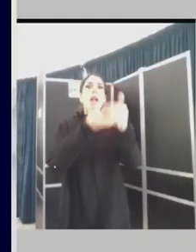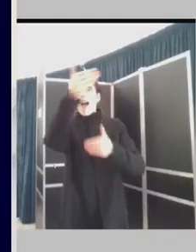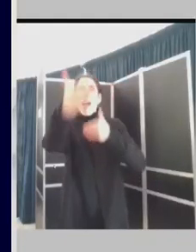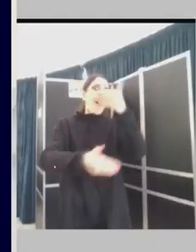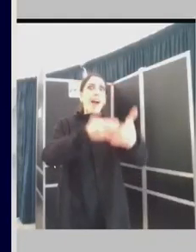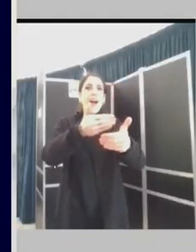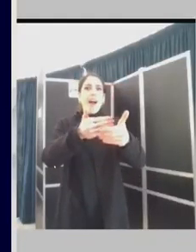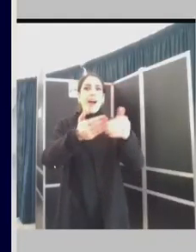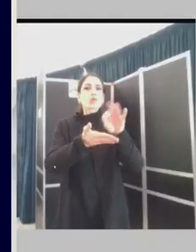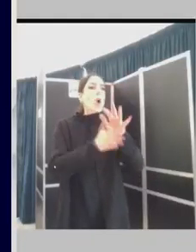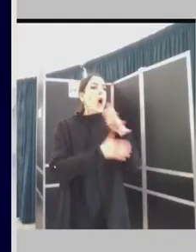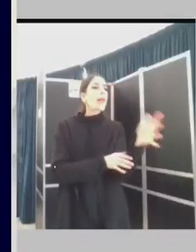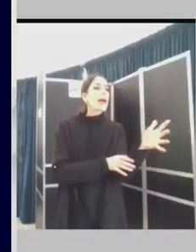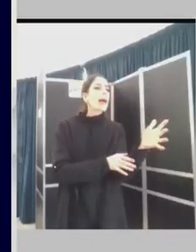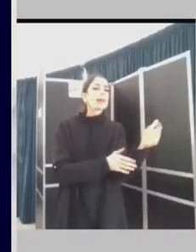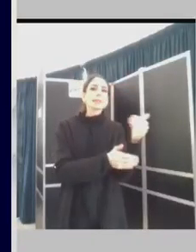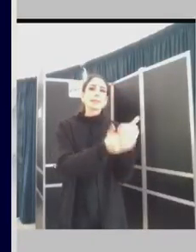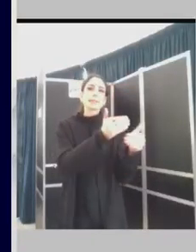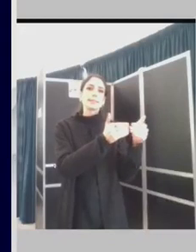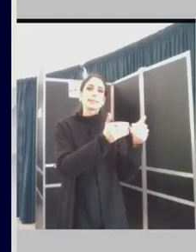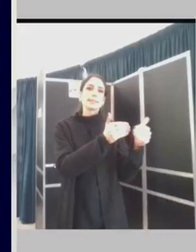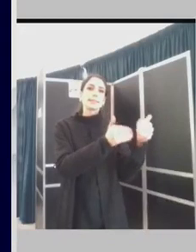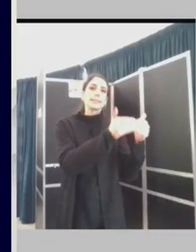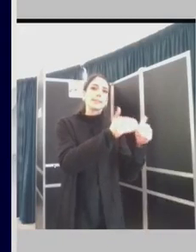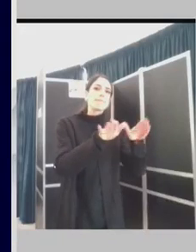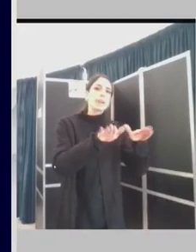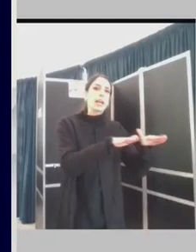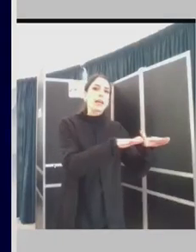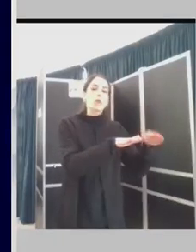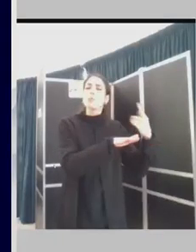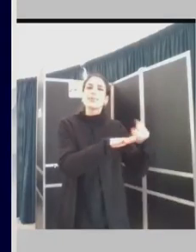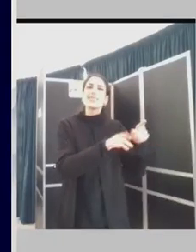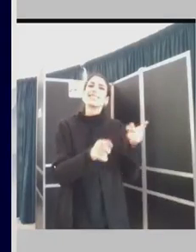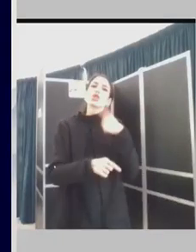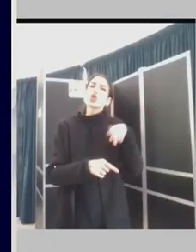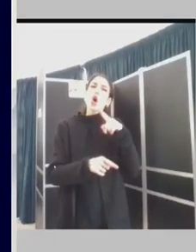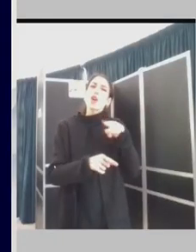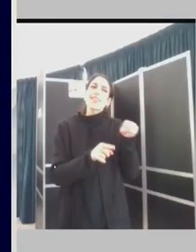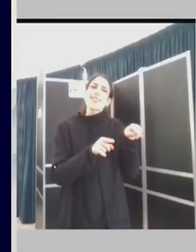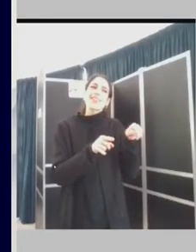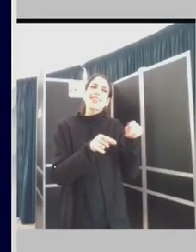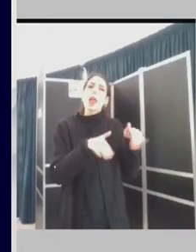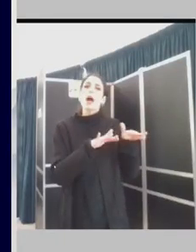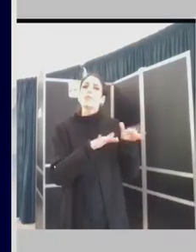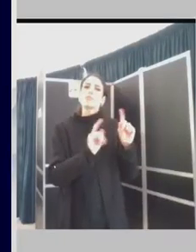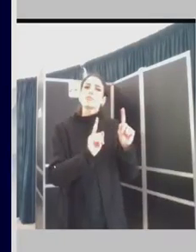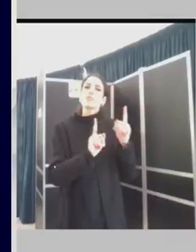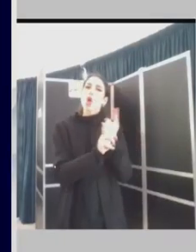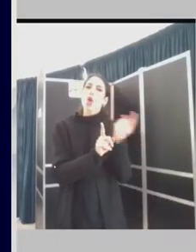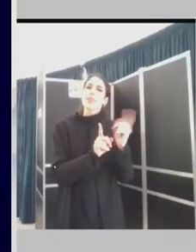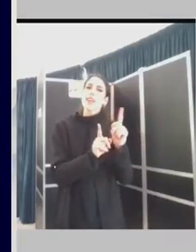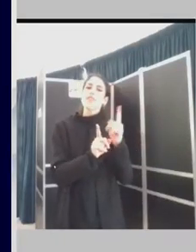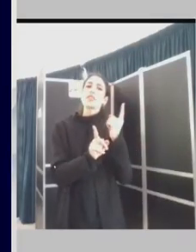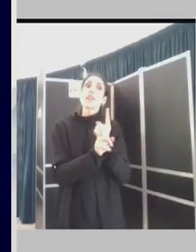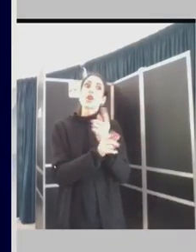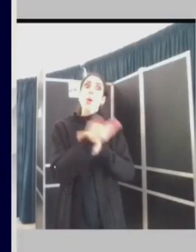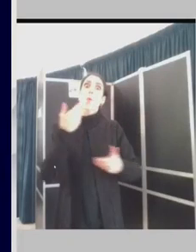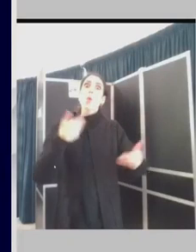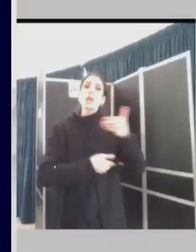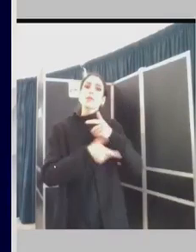una comunità, quindi creare una comunità educante. Lo stiamo facendo su vari aspetti, nella prevenzione della violenza di